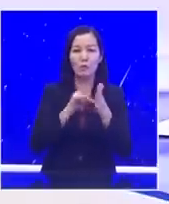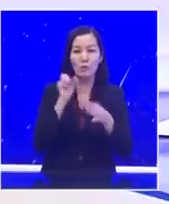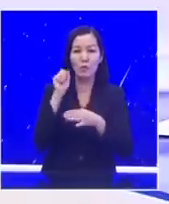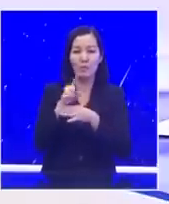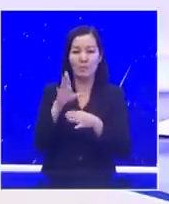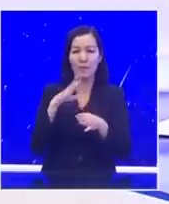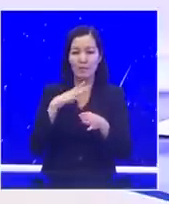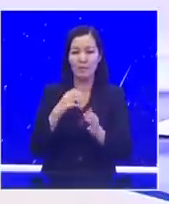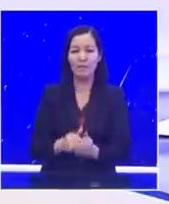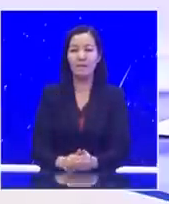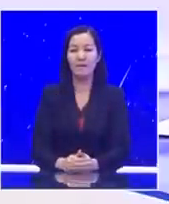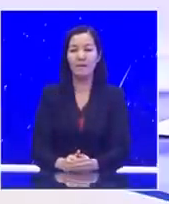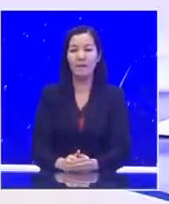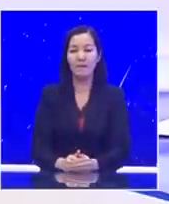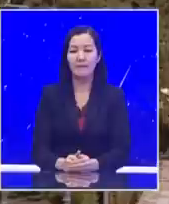шұғыл тапсырмалар берді.